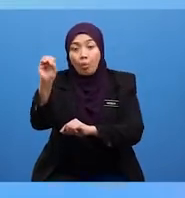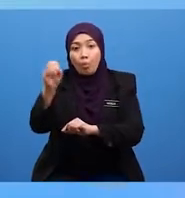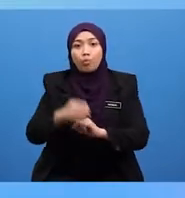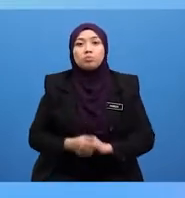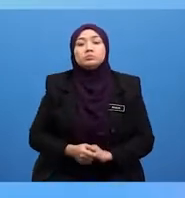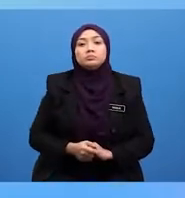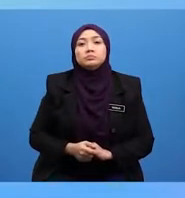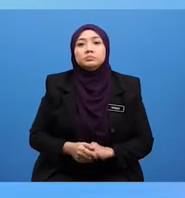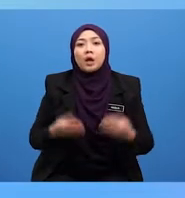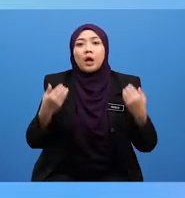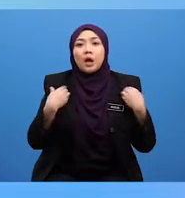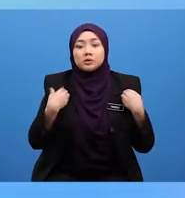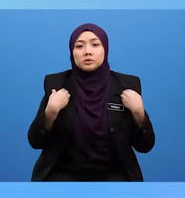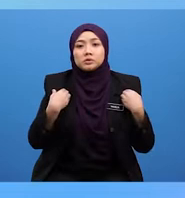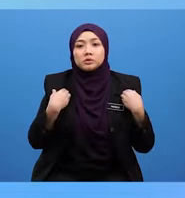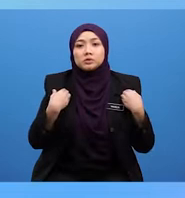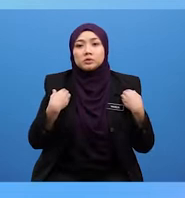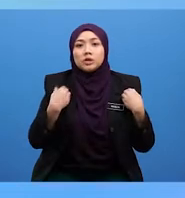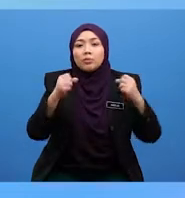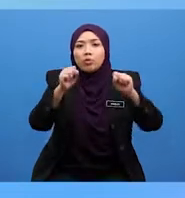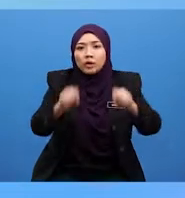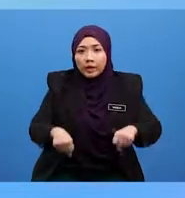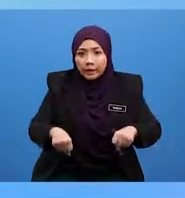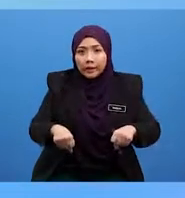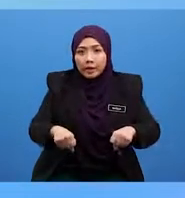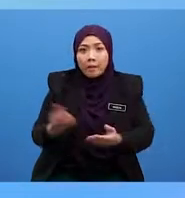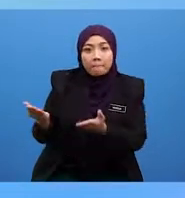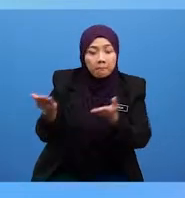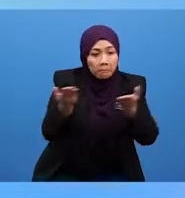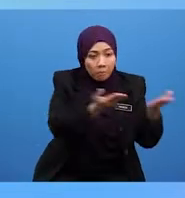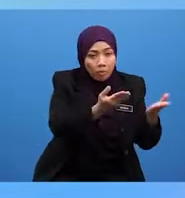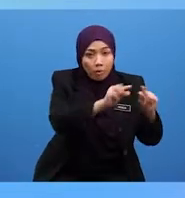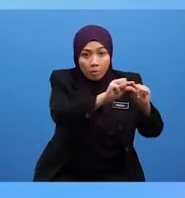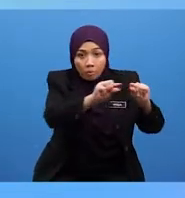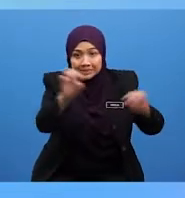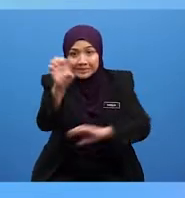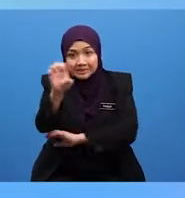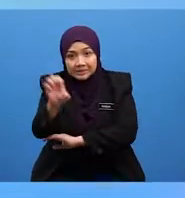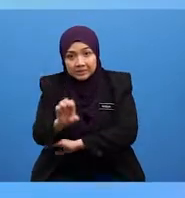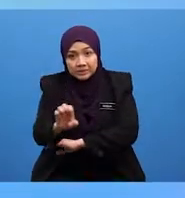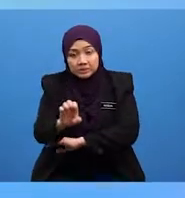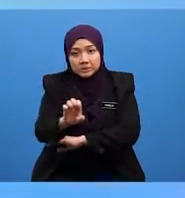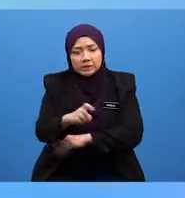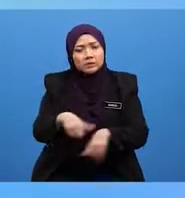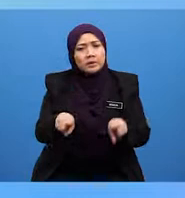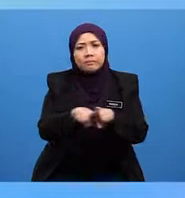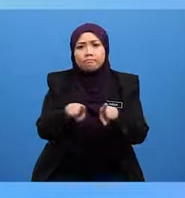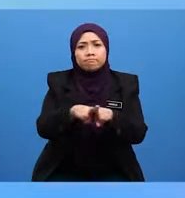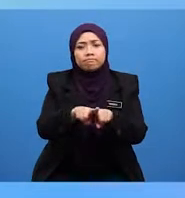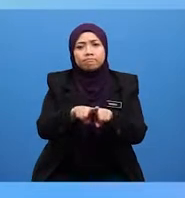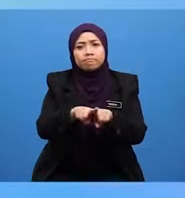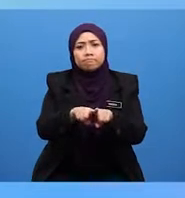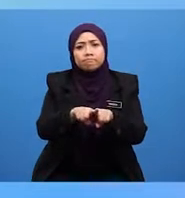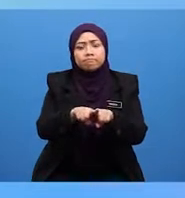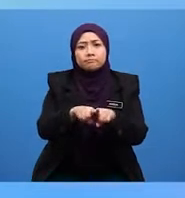Tiub nano mempunyai keupayaan mengkonduksikan arus elektrik seperti wayar